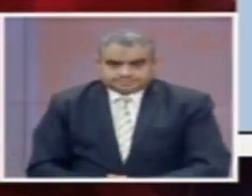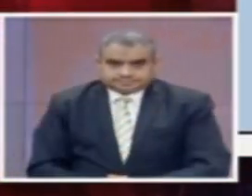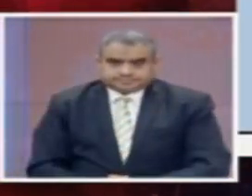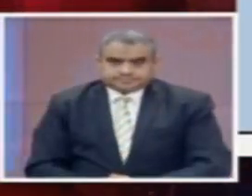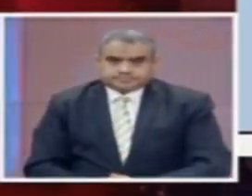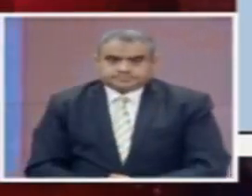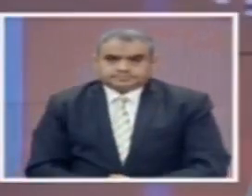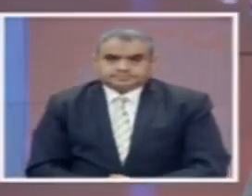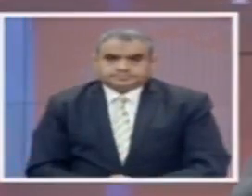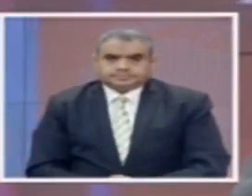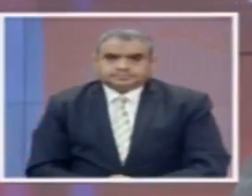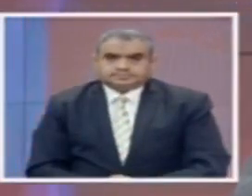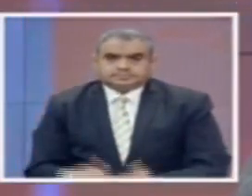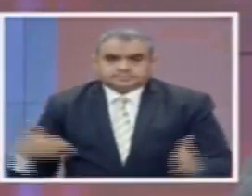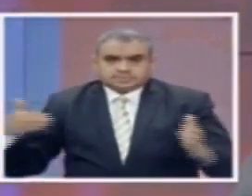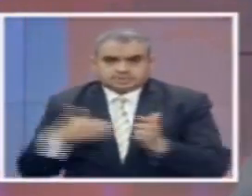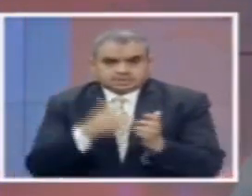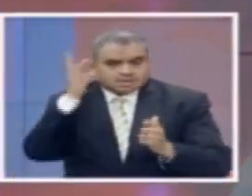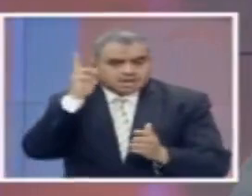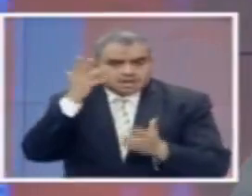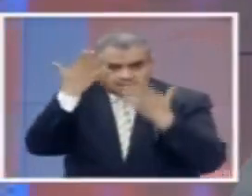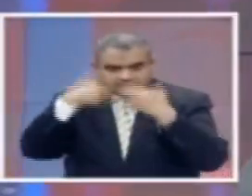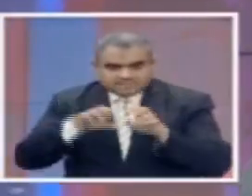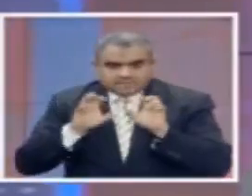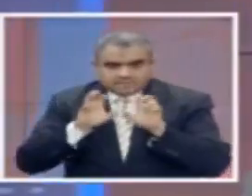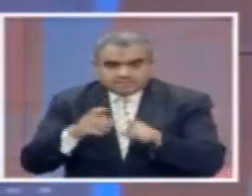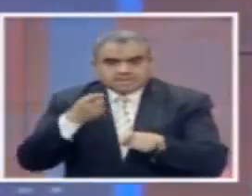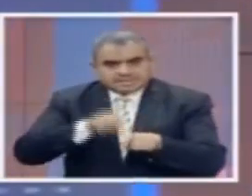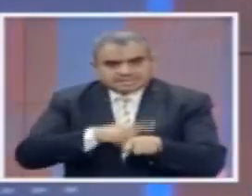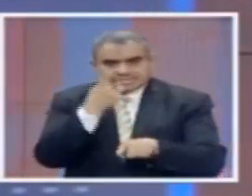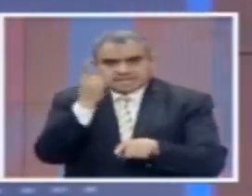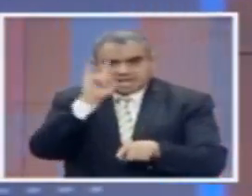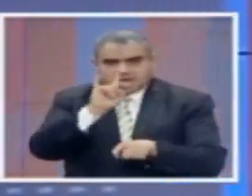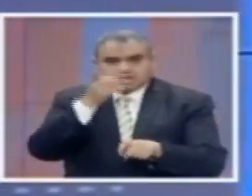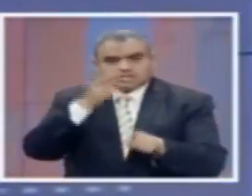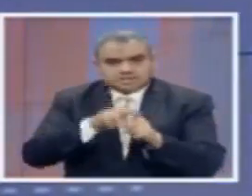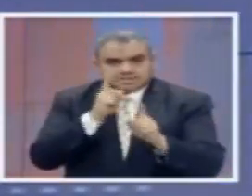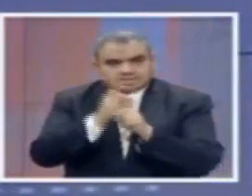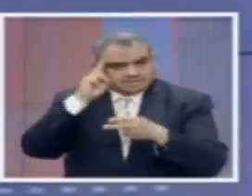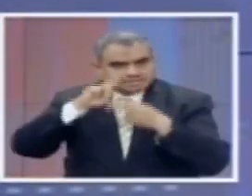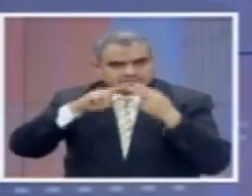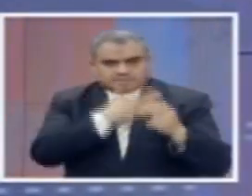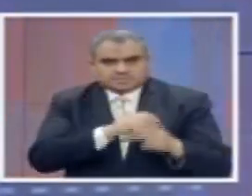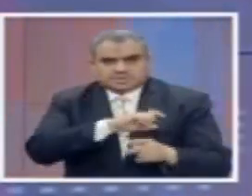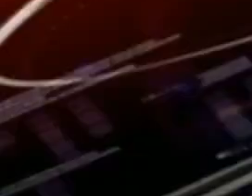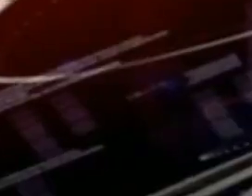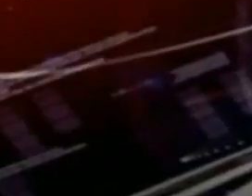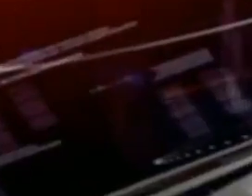ختام الموجز، ملتقانا يتجدد على رأس العاشرة في أمان الله.